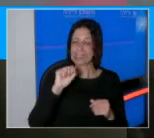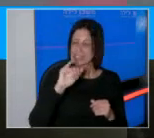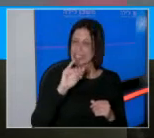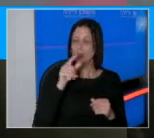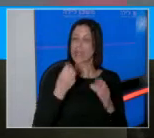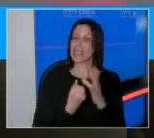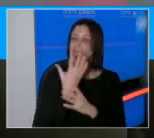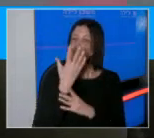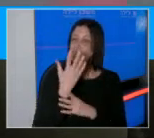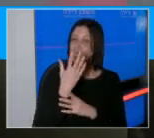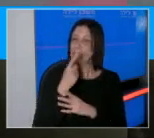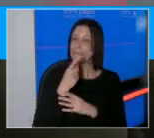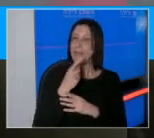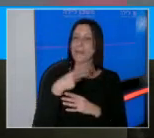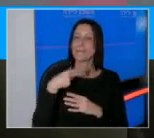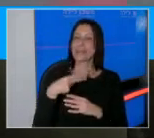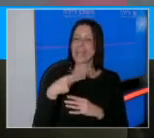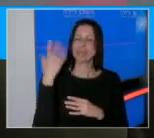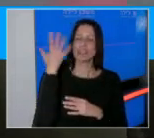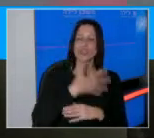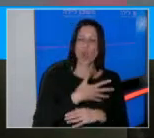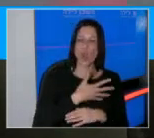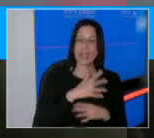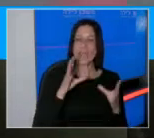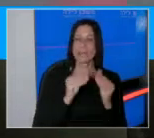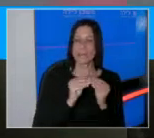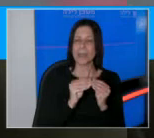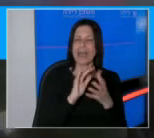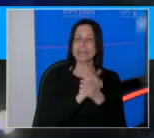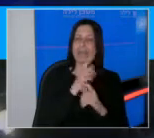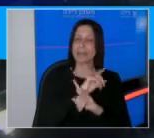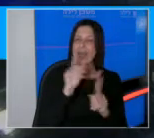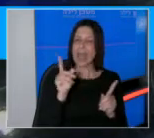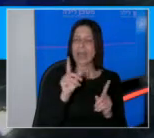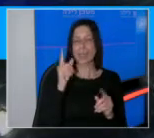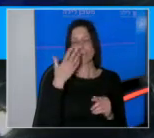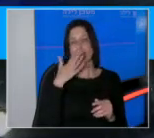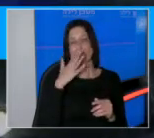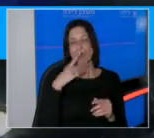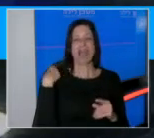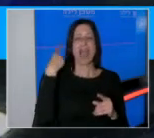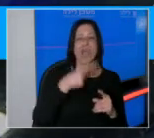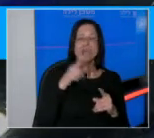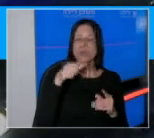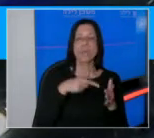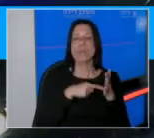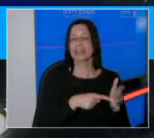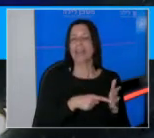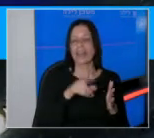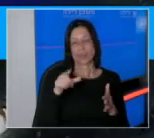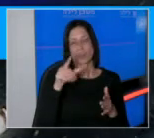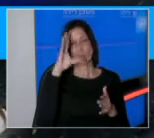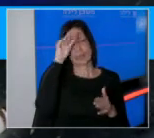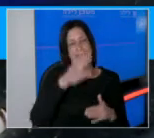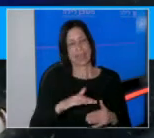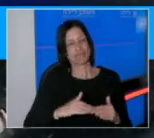הוא הקים את הפנתרים השחורים יחד עם חברים אחרים במוסררה. עד היום, רובן הוא מודל, הוא ילד